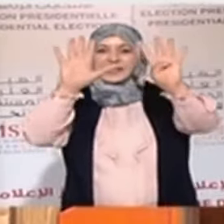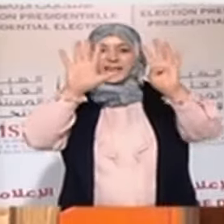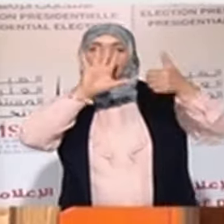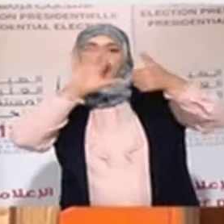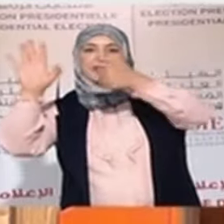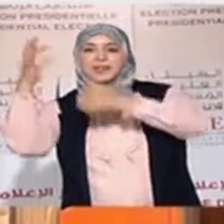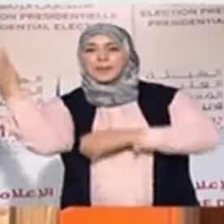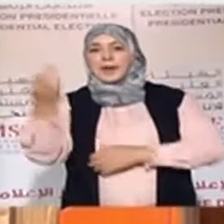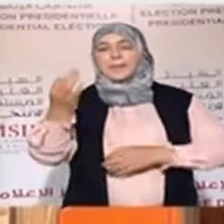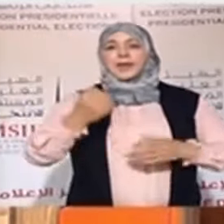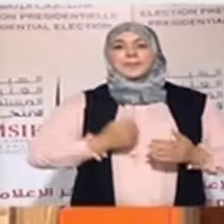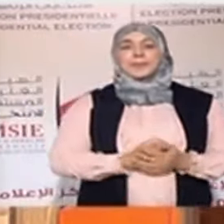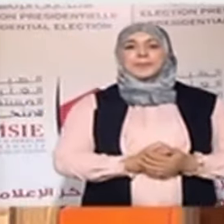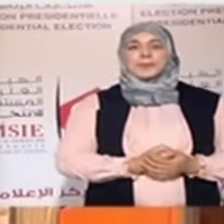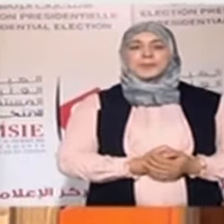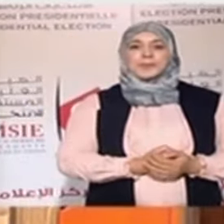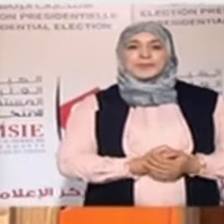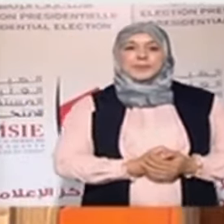90.69%.